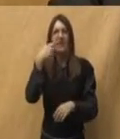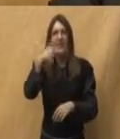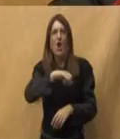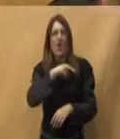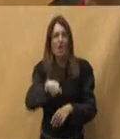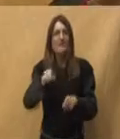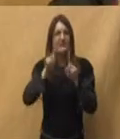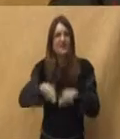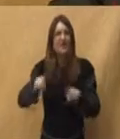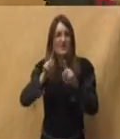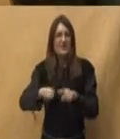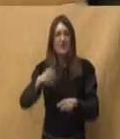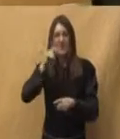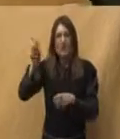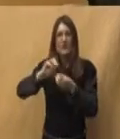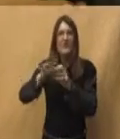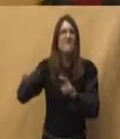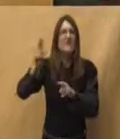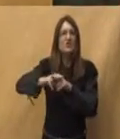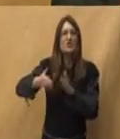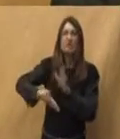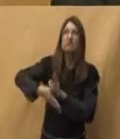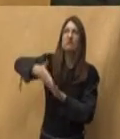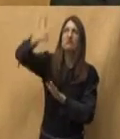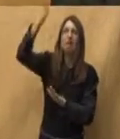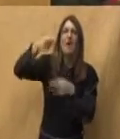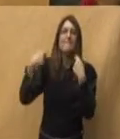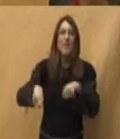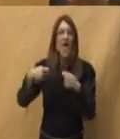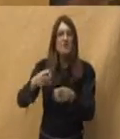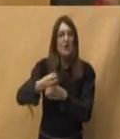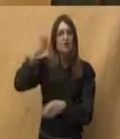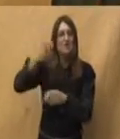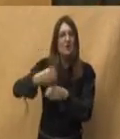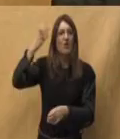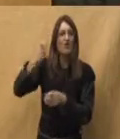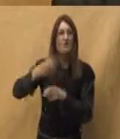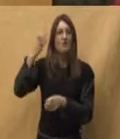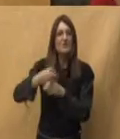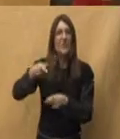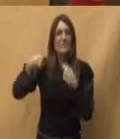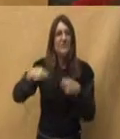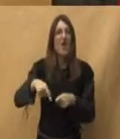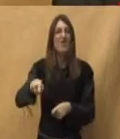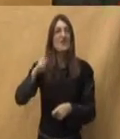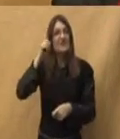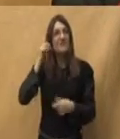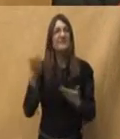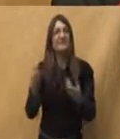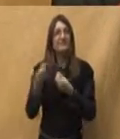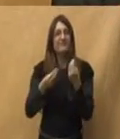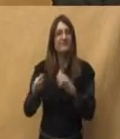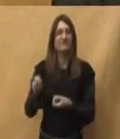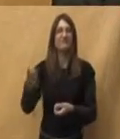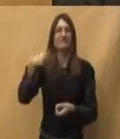godina, vidimo u shopping centrima sve su veći zidovi od tih plastičnih boca, to je veća mogućnost da se nešto od toga dogodi.